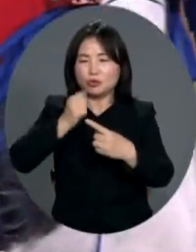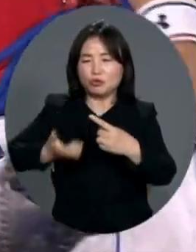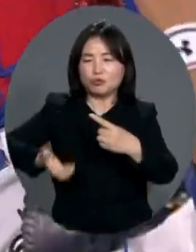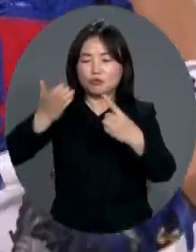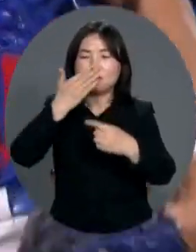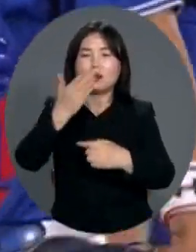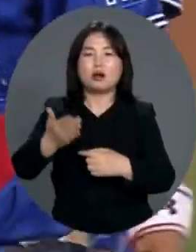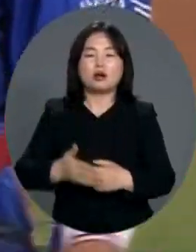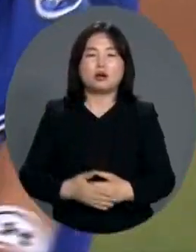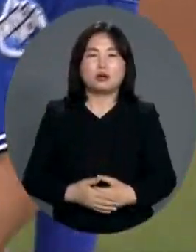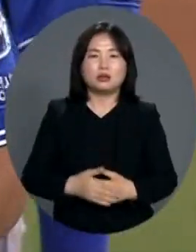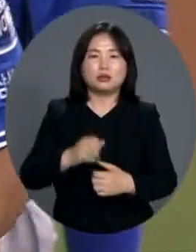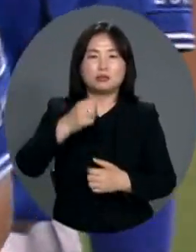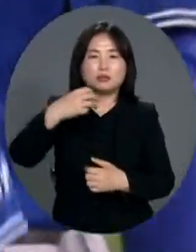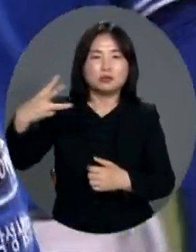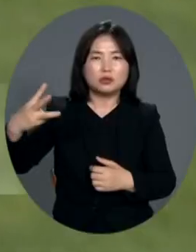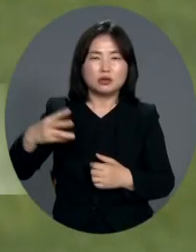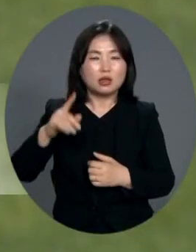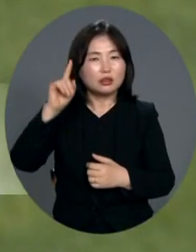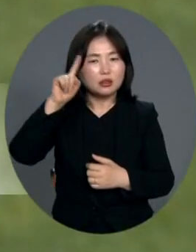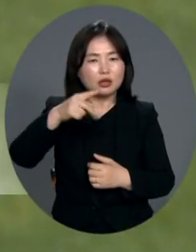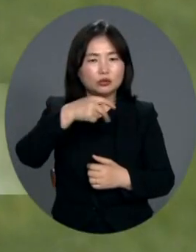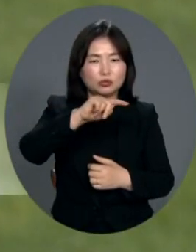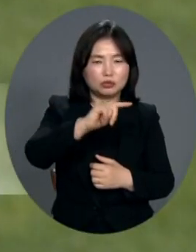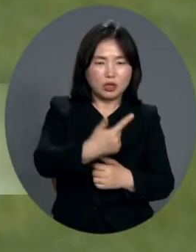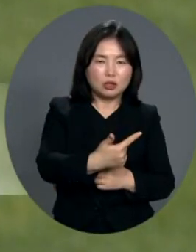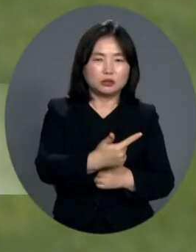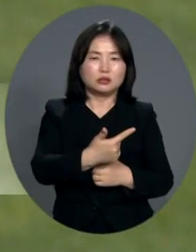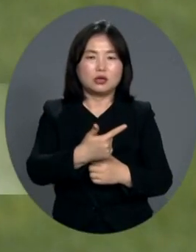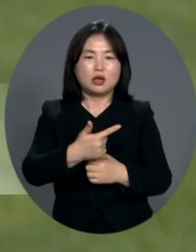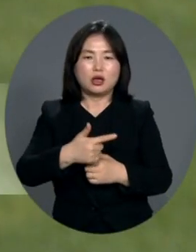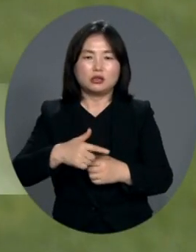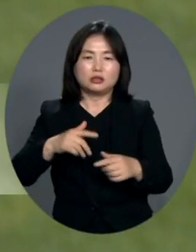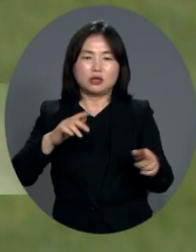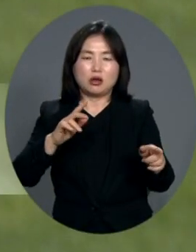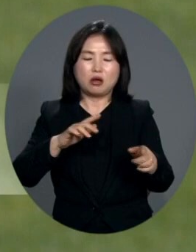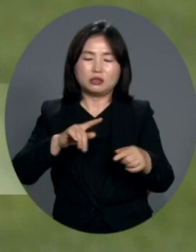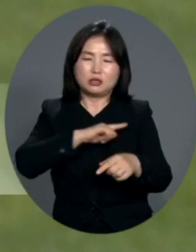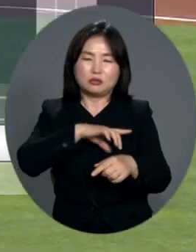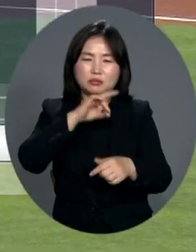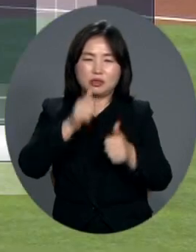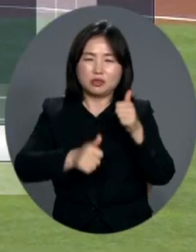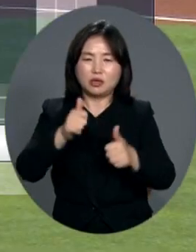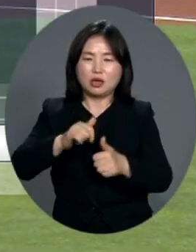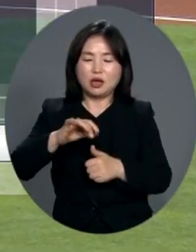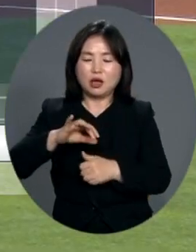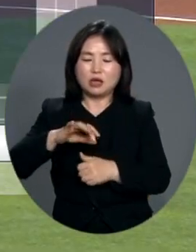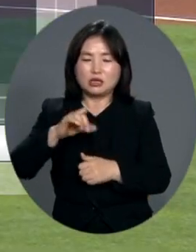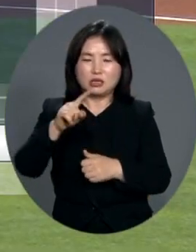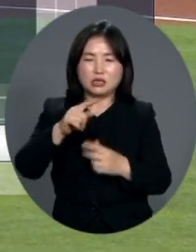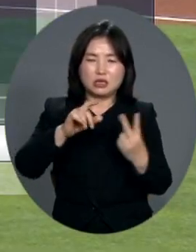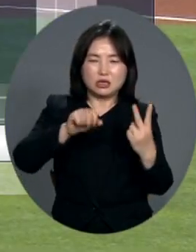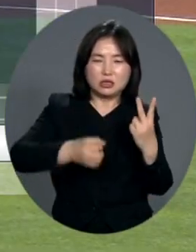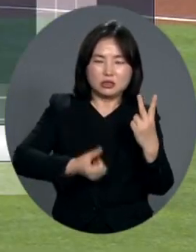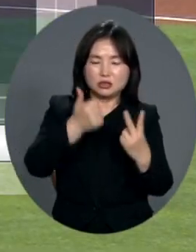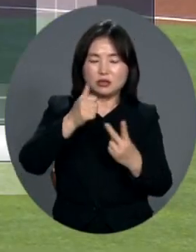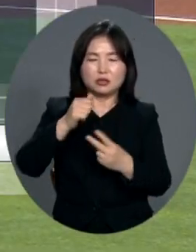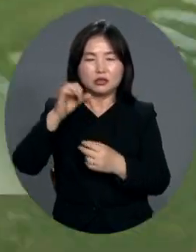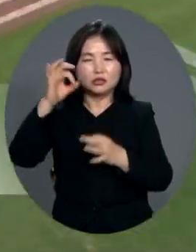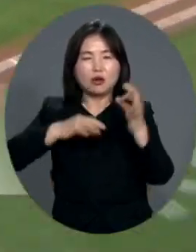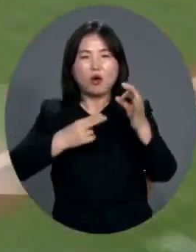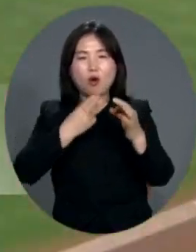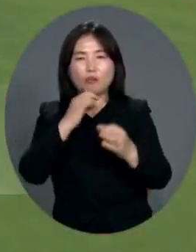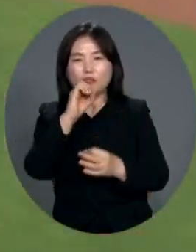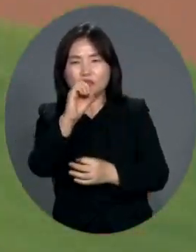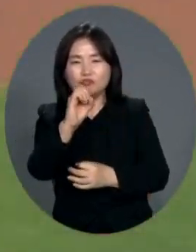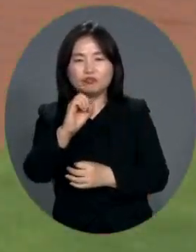상황. 삼성은 우선 내일 두산을 상대로 펼치는 주중 원정 첫 경기에 시즌 2승, 평균 자책점 제로를